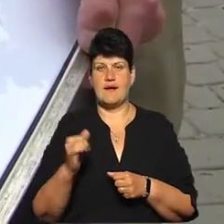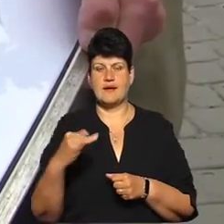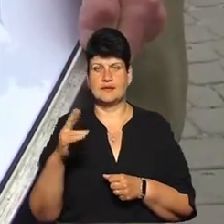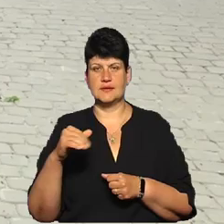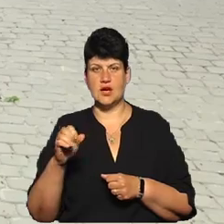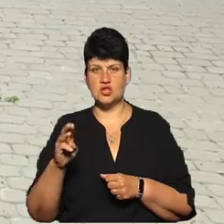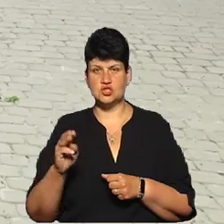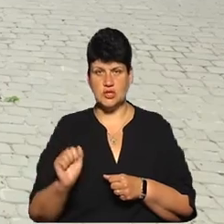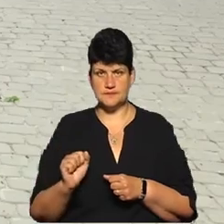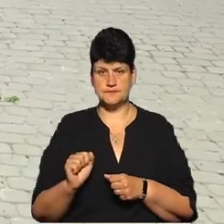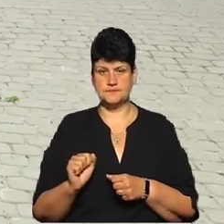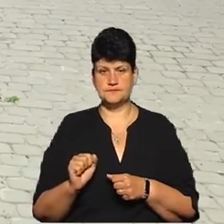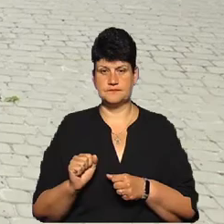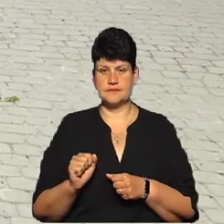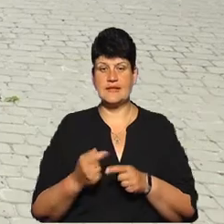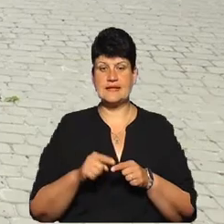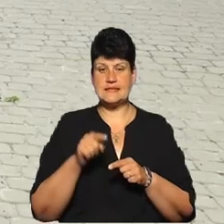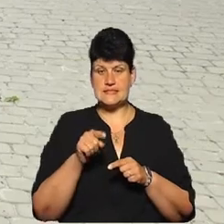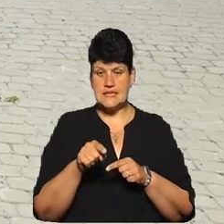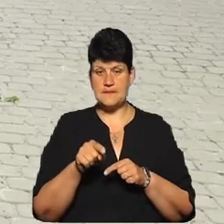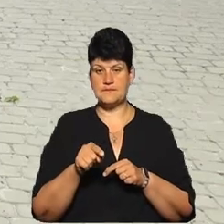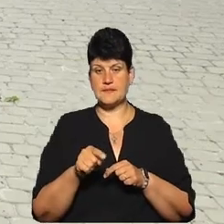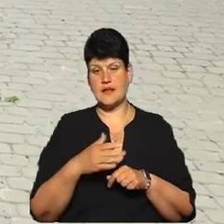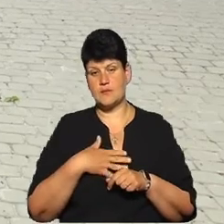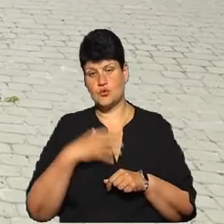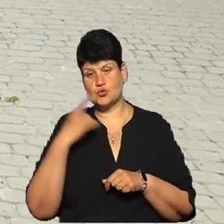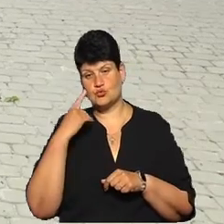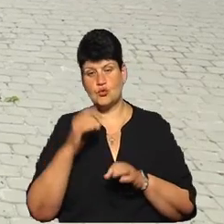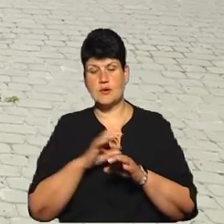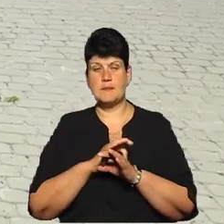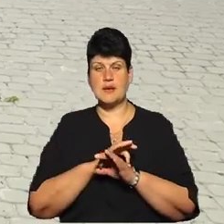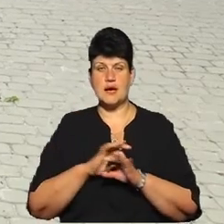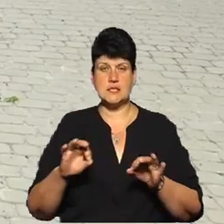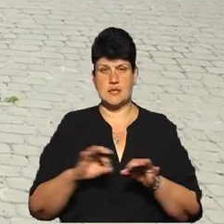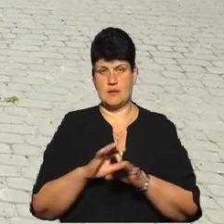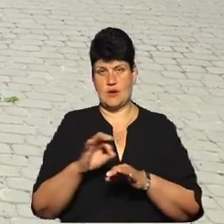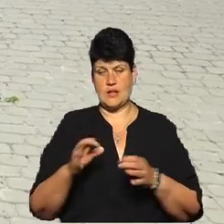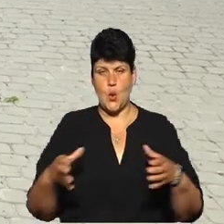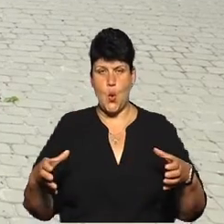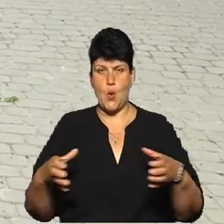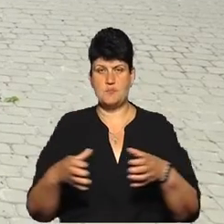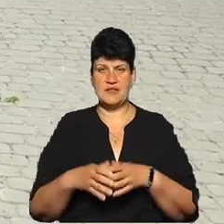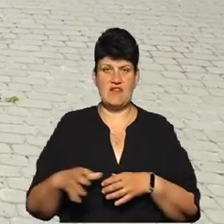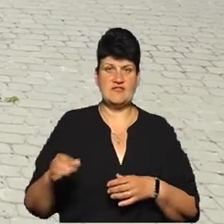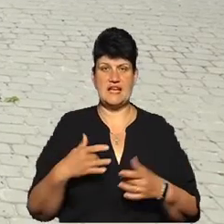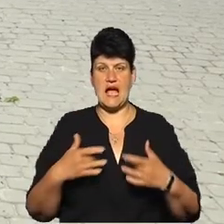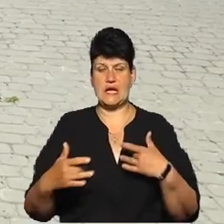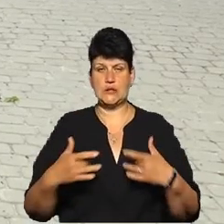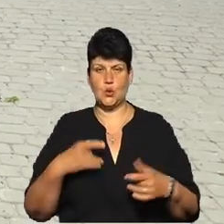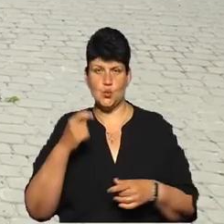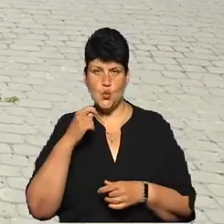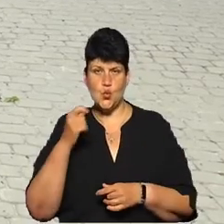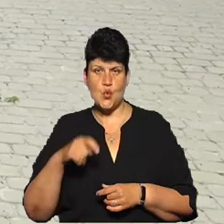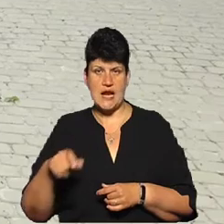Шупляка. «Ектлос» – це такий, на мою думку, прекрасний проєкт, який об'єднав усіх акторів України для